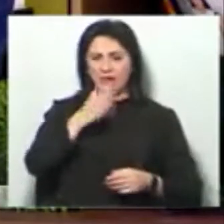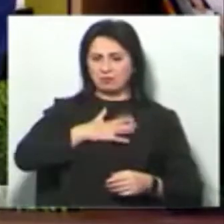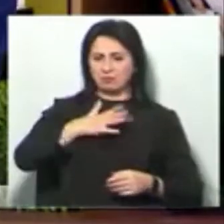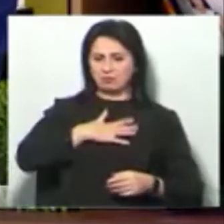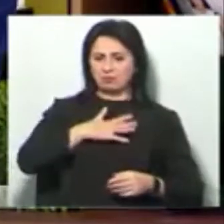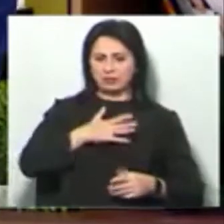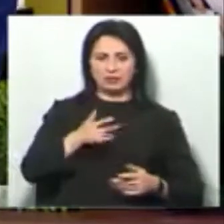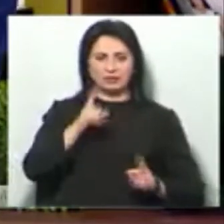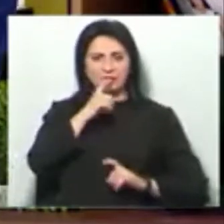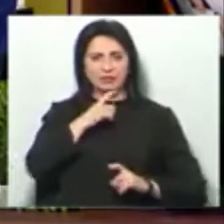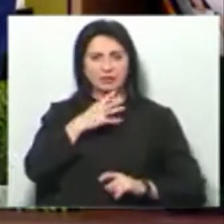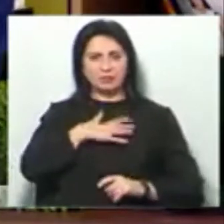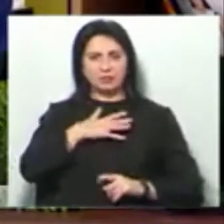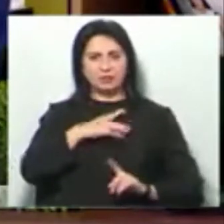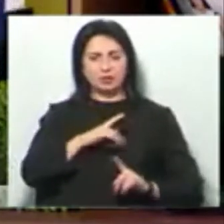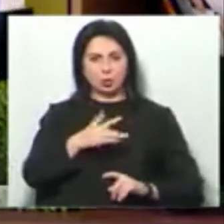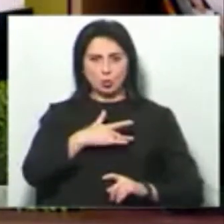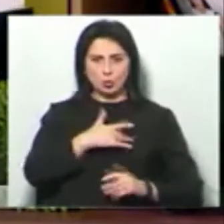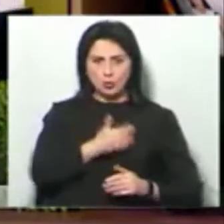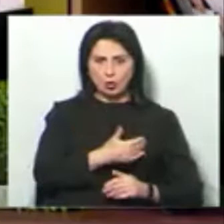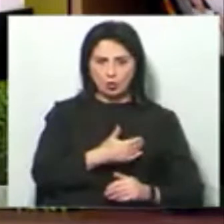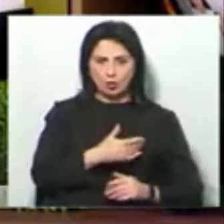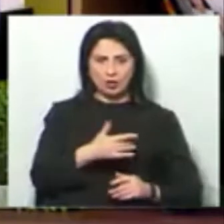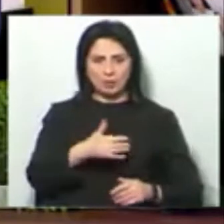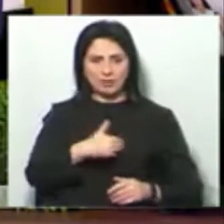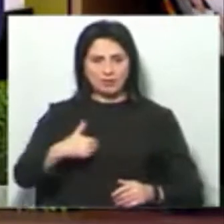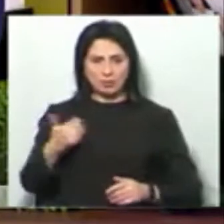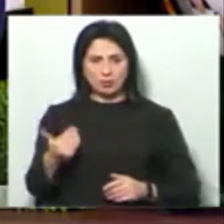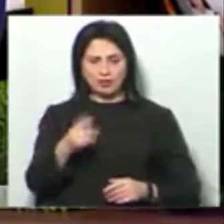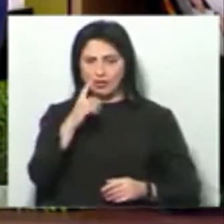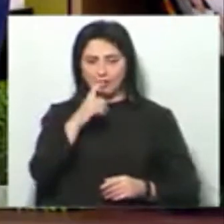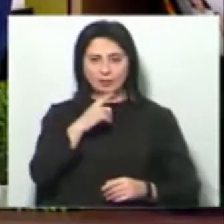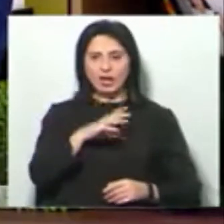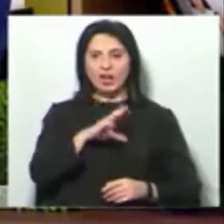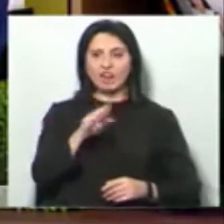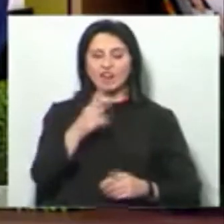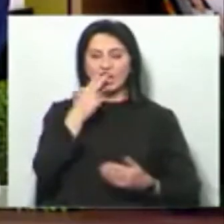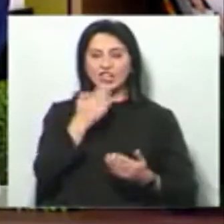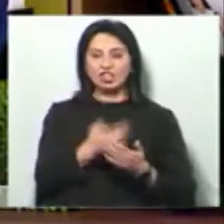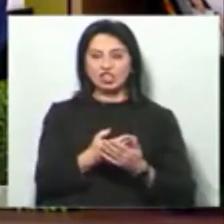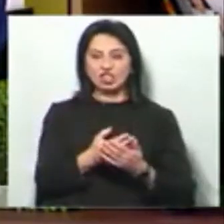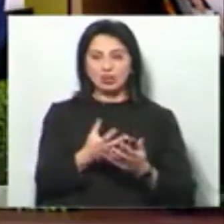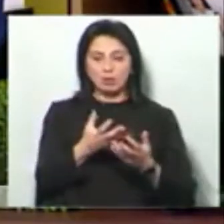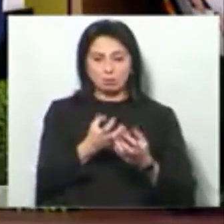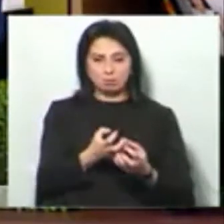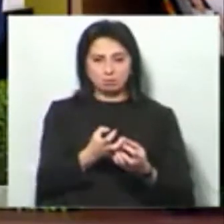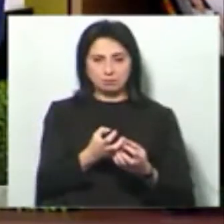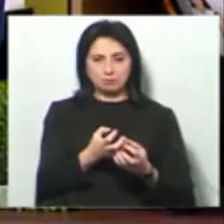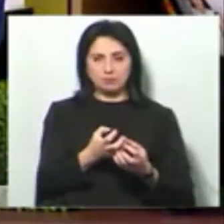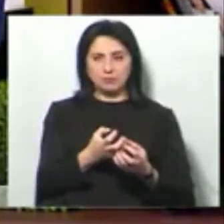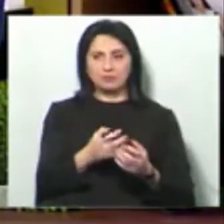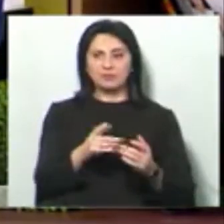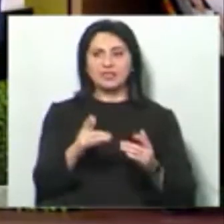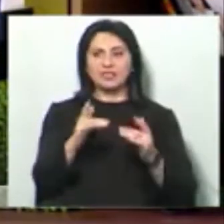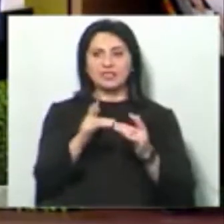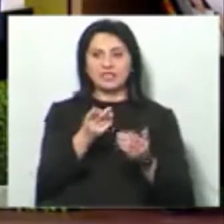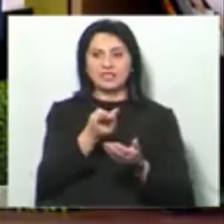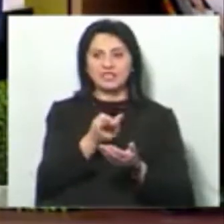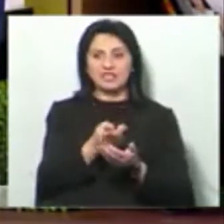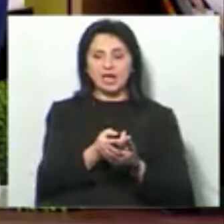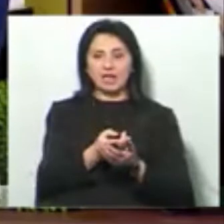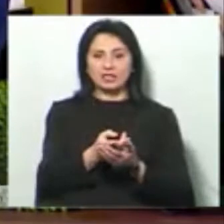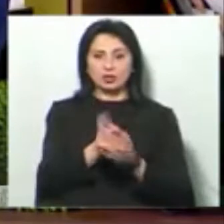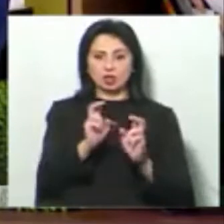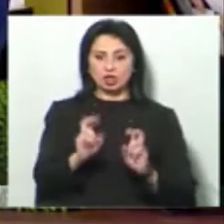aici, gulist cu ane, s-a tis de mahasia tebeli, hvala nișa nișe, gupte, s-a tis și izule bitim și